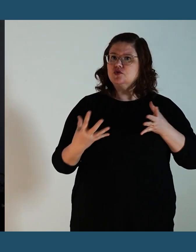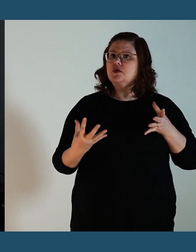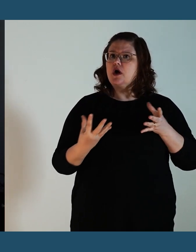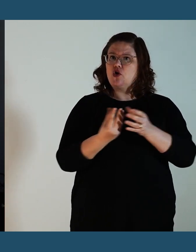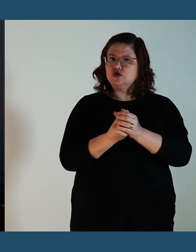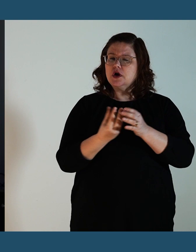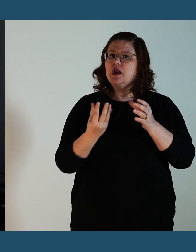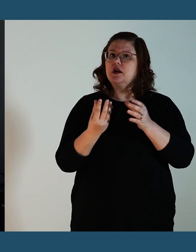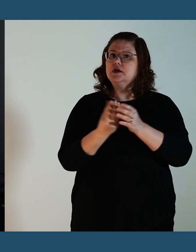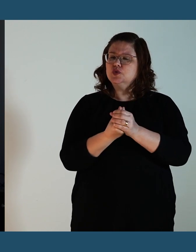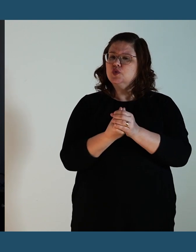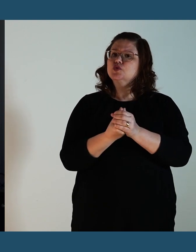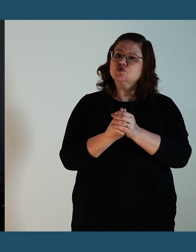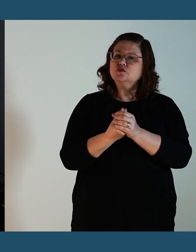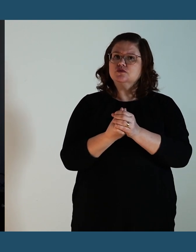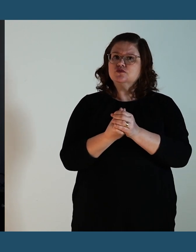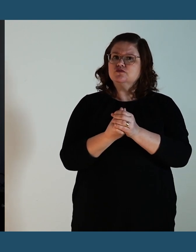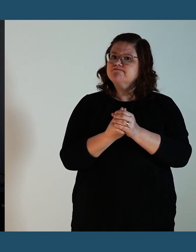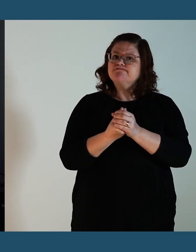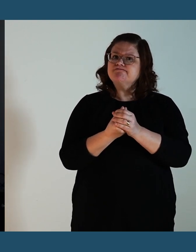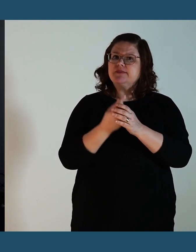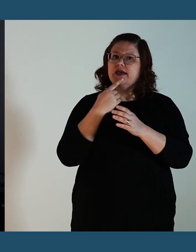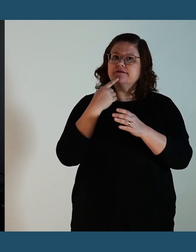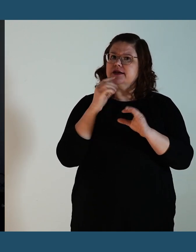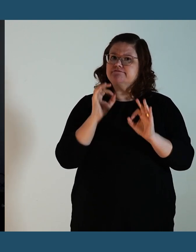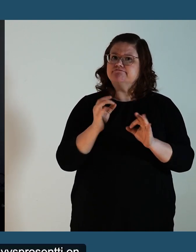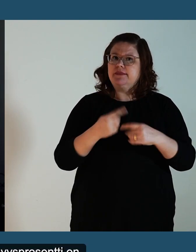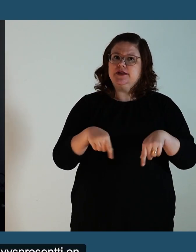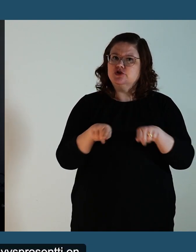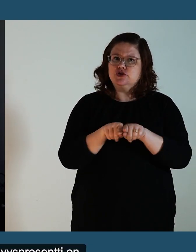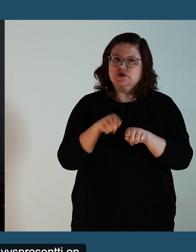yhteiskunnassa toteutuu vielä huonosti.